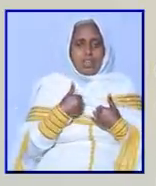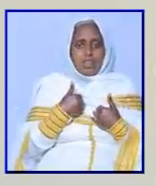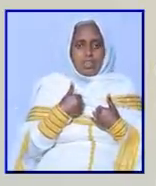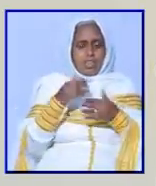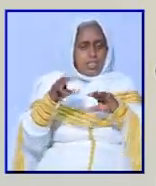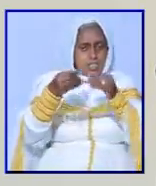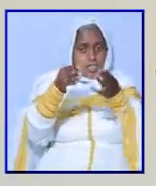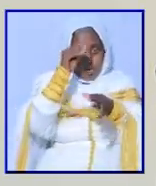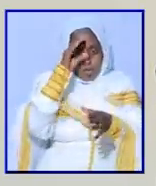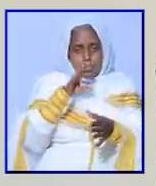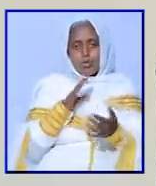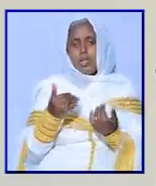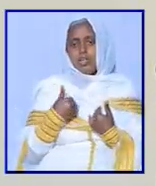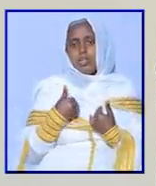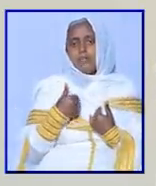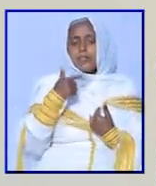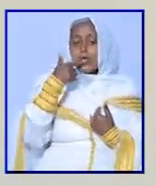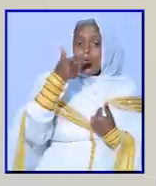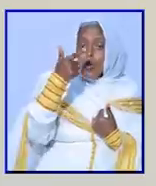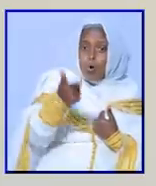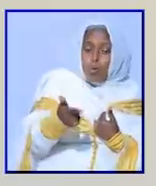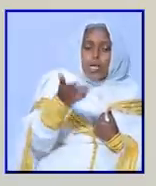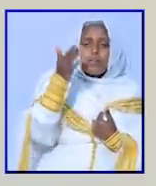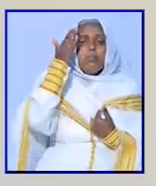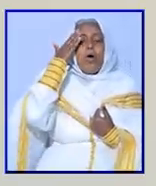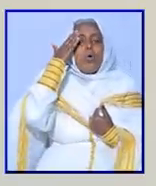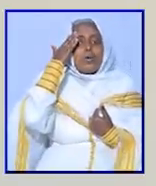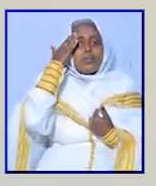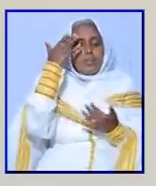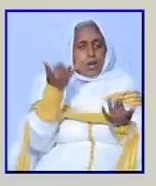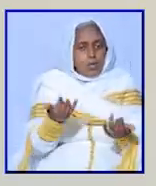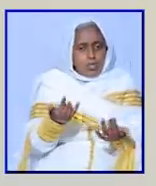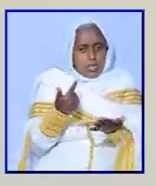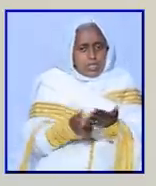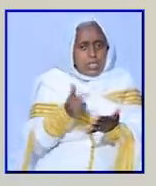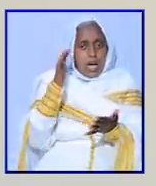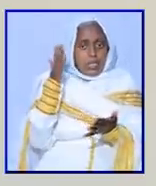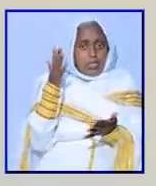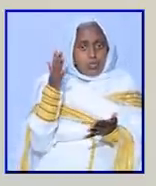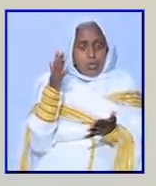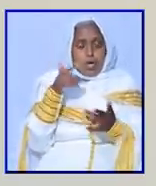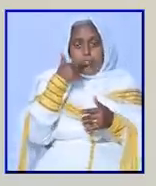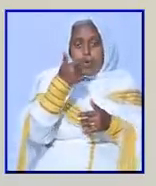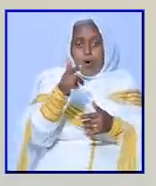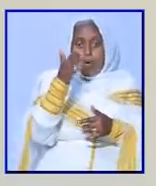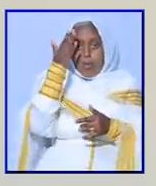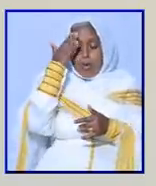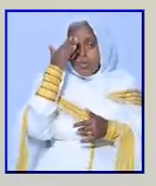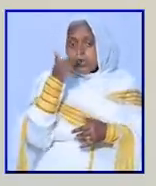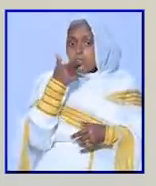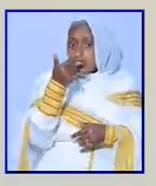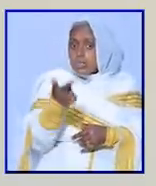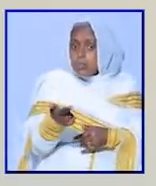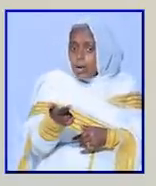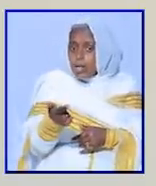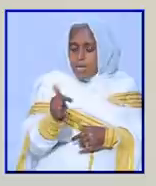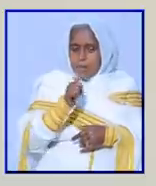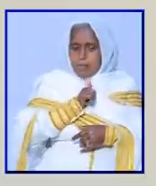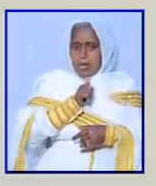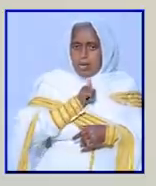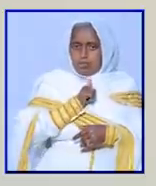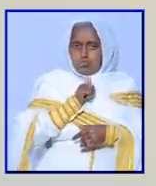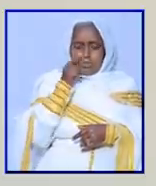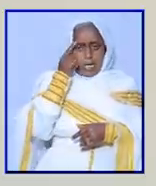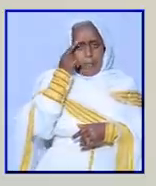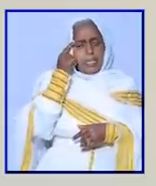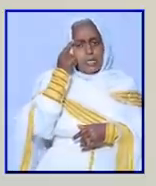የተሰጠው ሰው አለ ቋንቋንም የማወቅ ይሄ እንዲህ አይነቱ በቋንቋ ማወቅ ሲባል